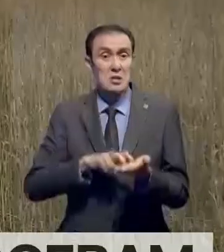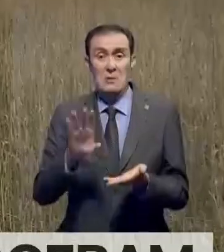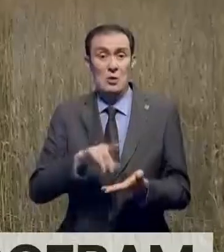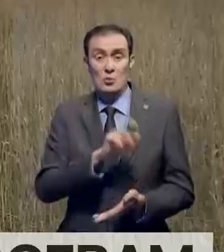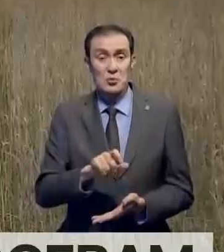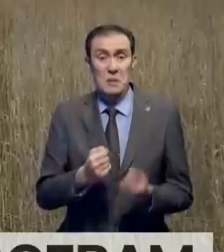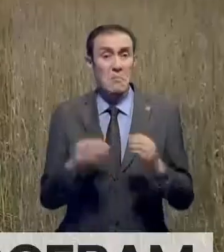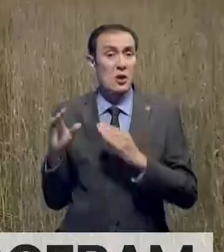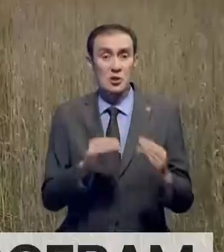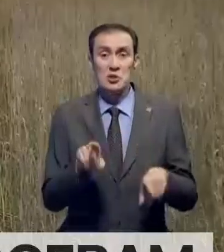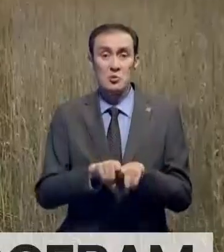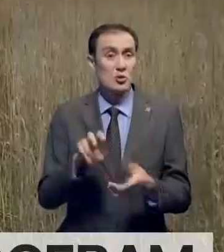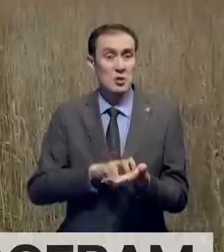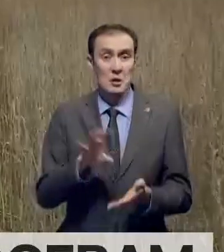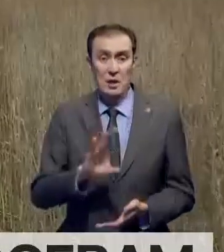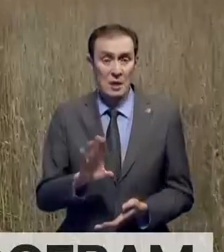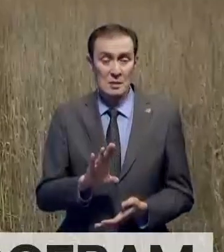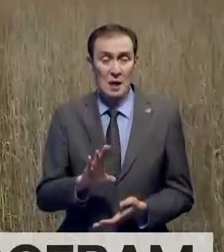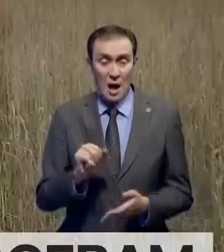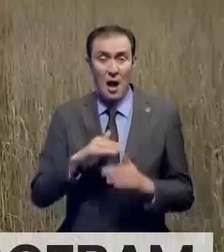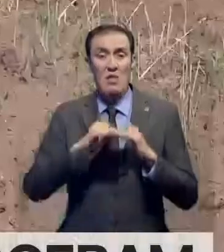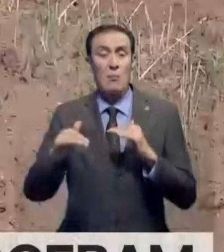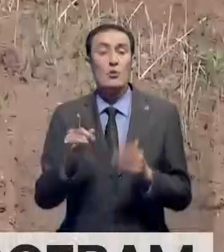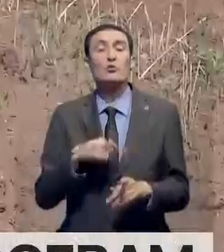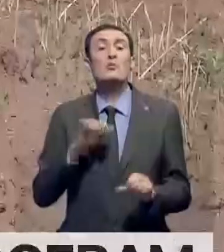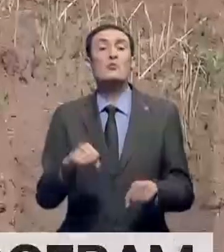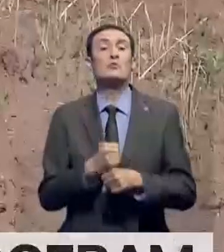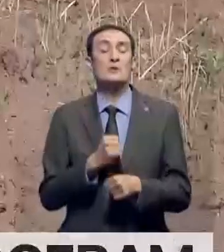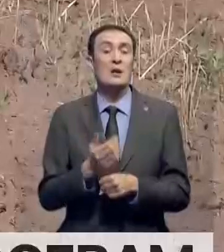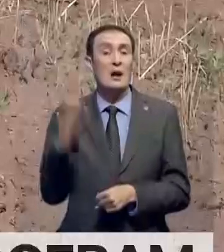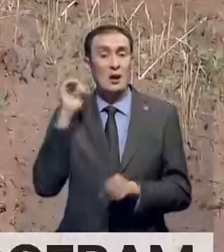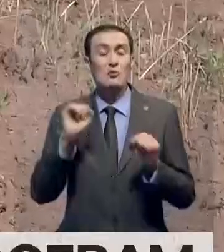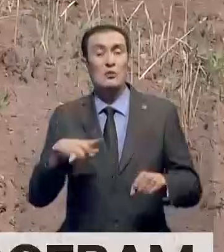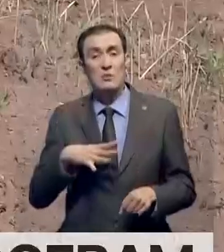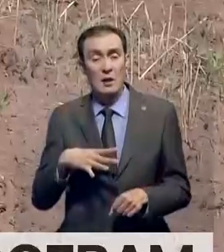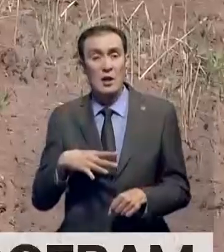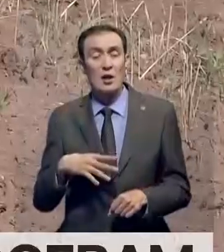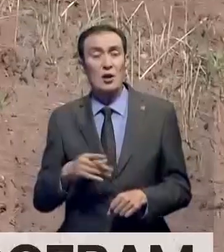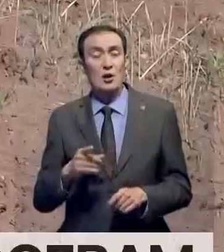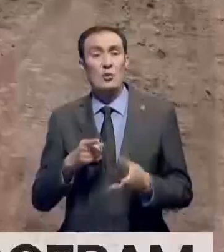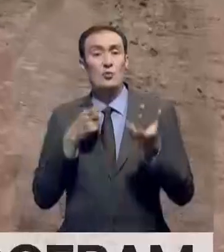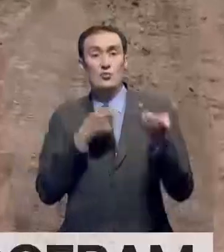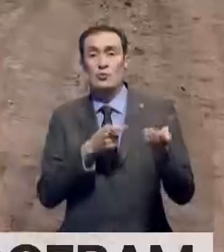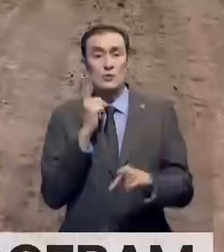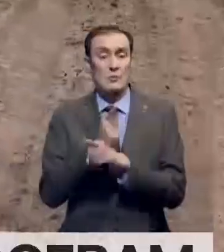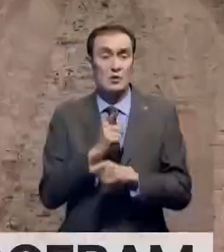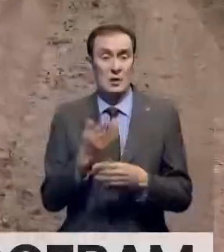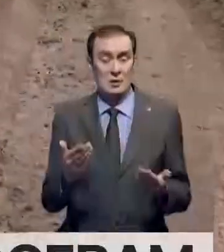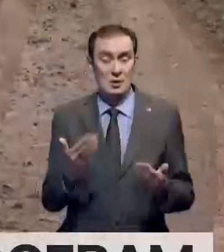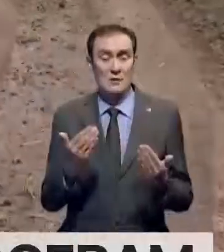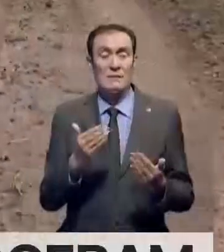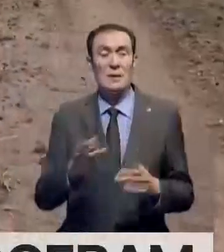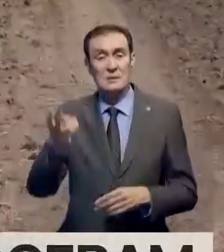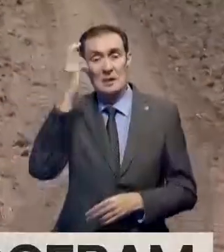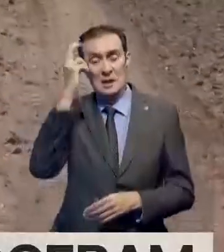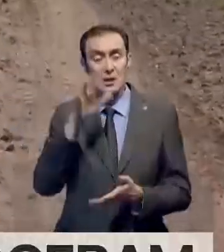ни машин, ни транспорта, а зайдут на поле, мы ничего не можем сделать. Раньше хоть можно было воздух стрелять, сейчас и ружье нельзя брать. Если в одних местах